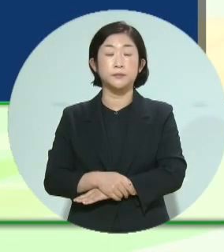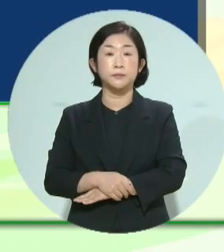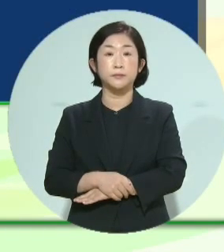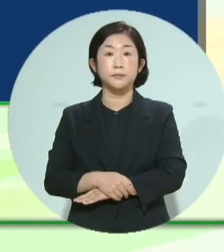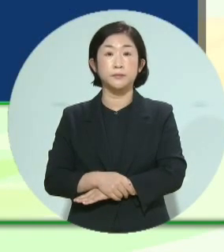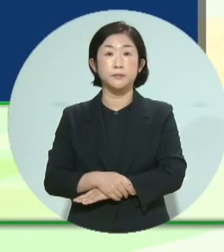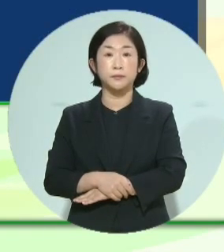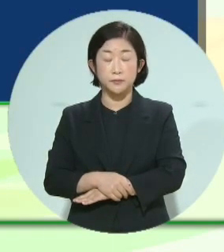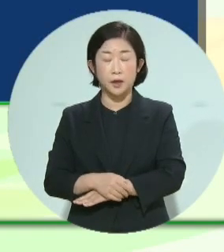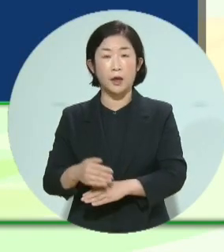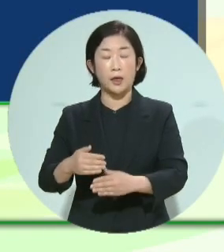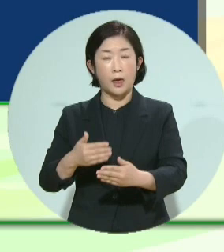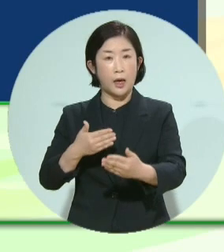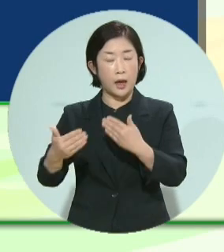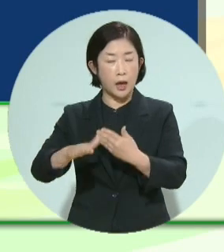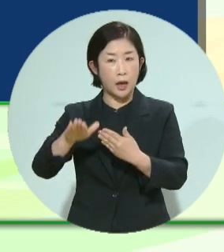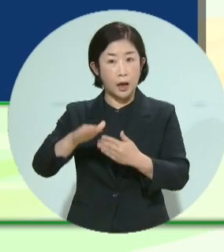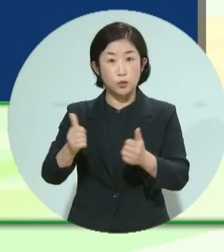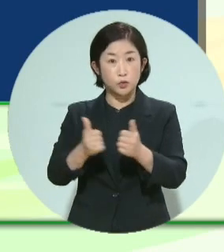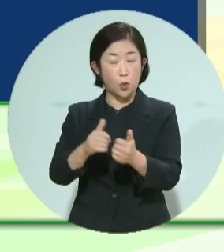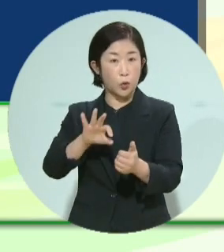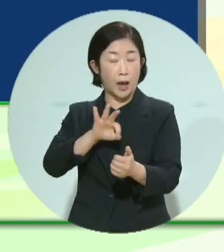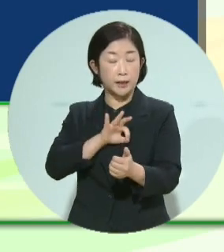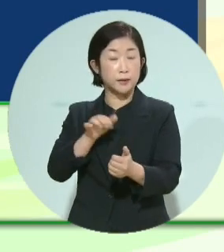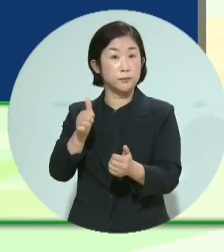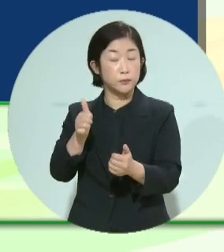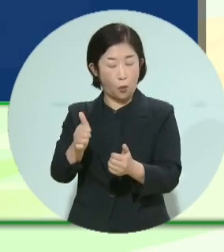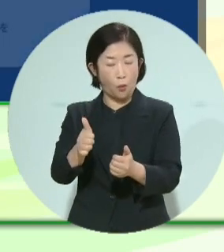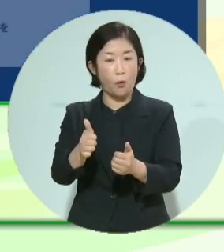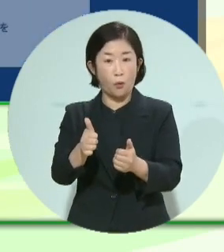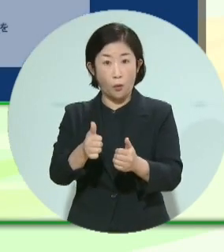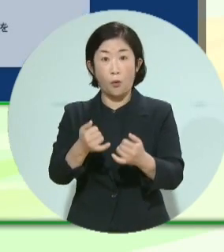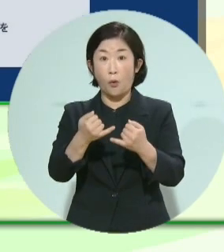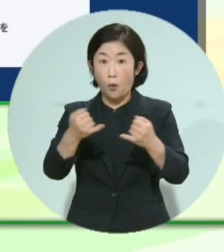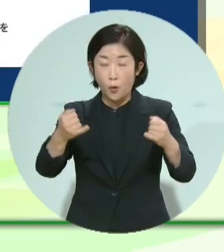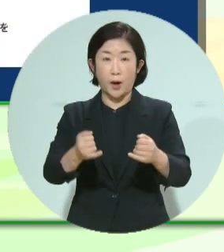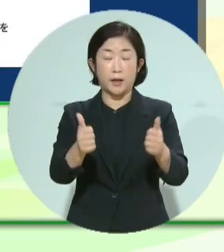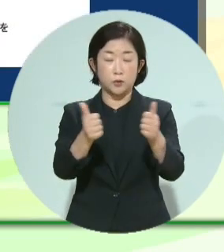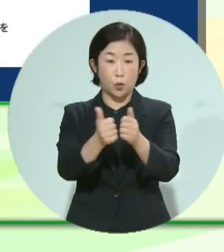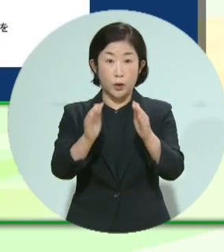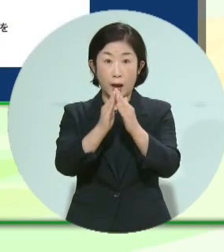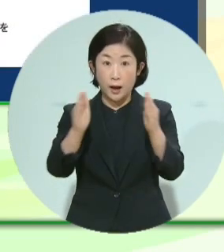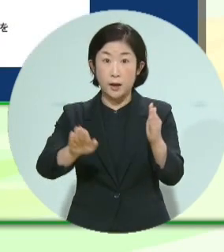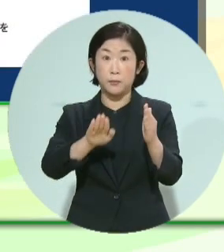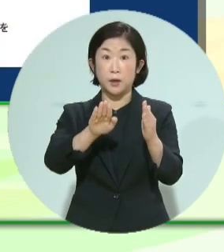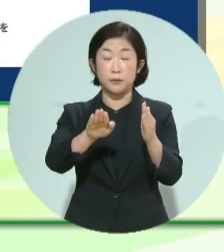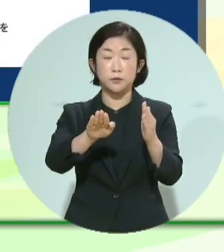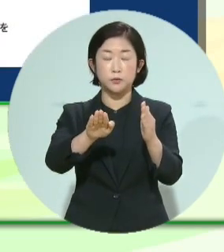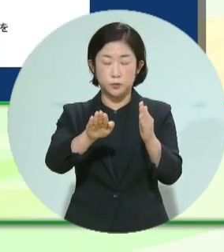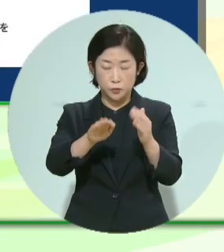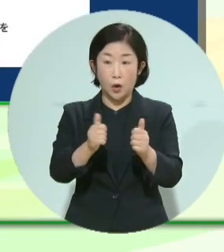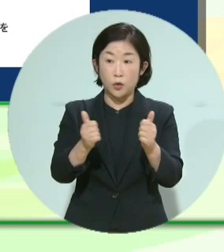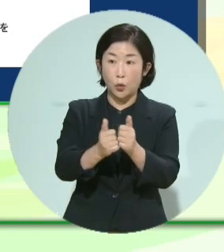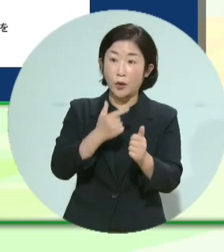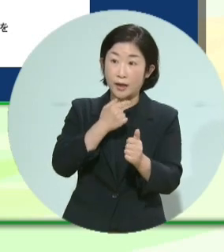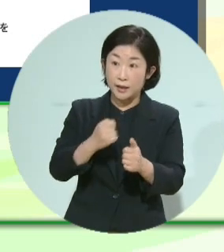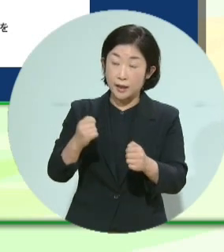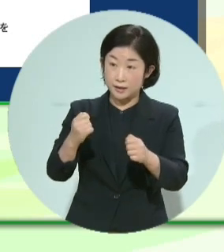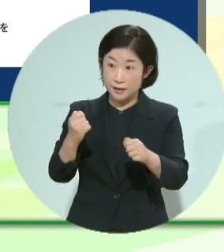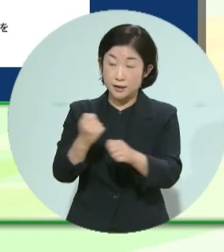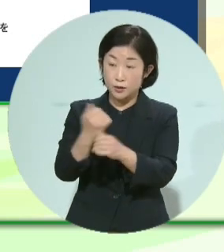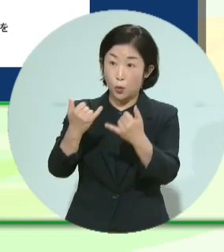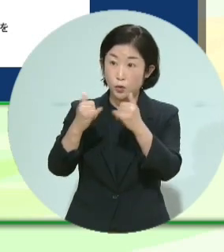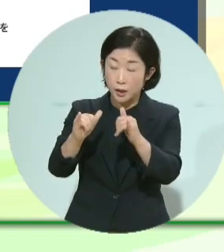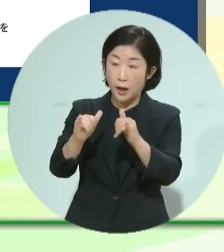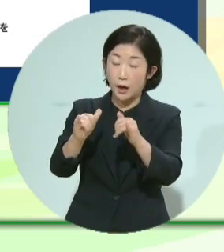また経験豊富な相談員によるオンライン相談会も行われます。相談したい事業者や希望